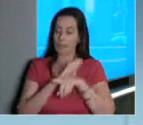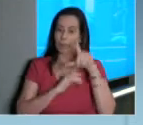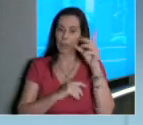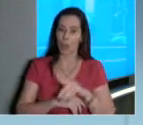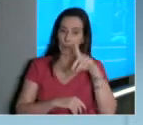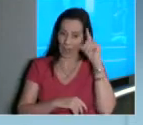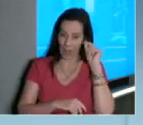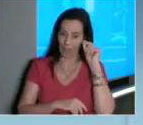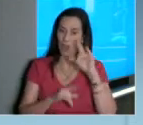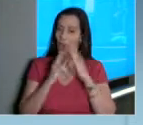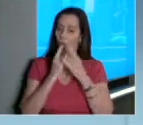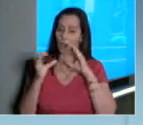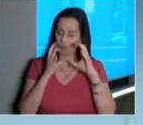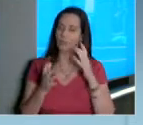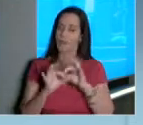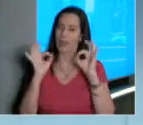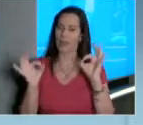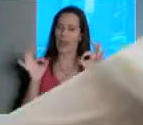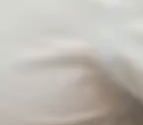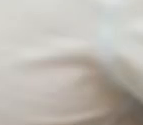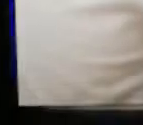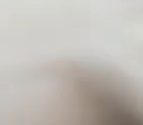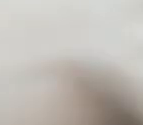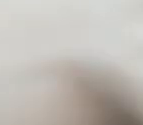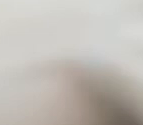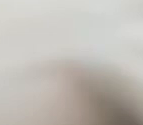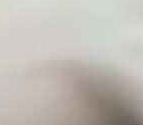תל אביב. החוג לתקשורת, מתחילים.